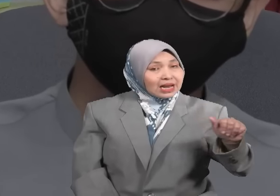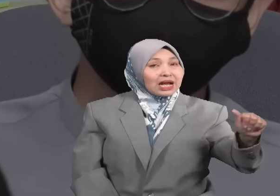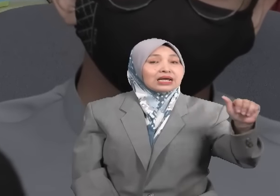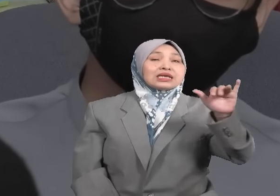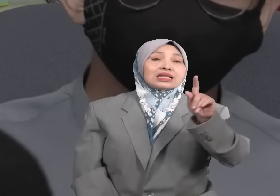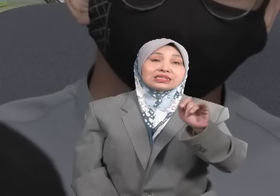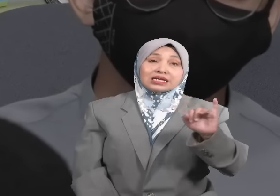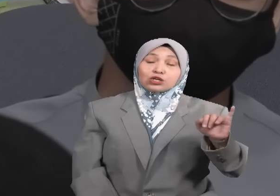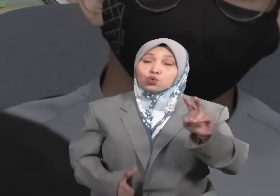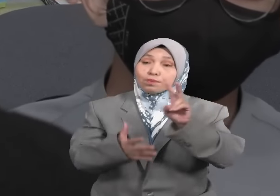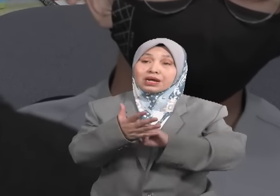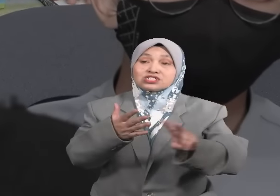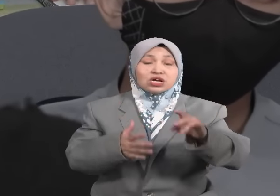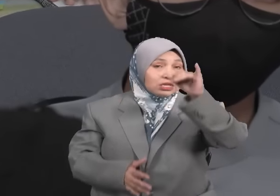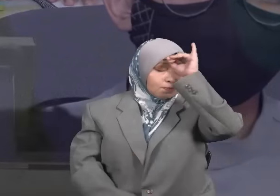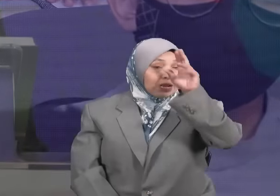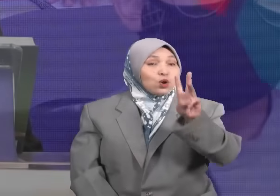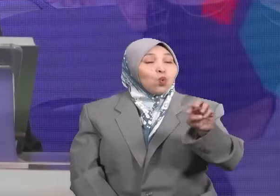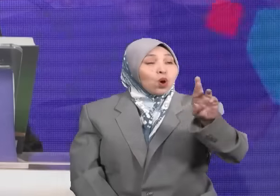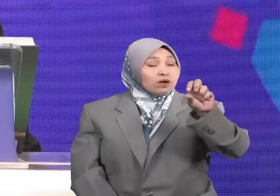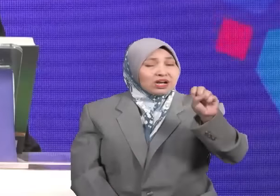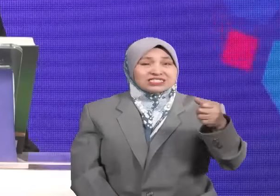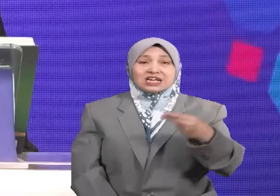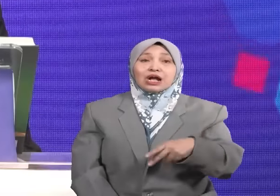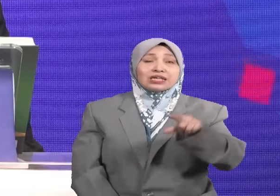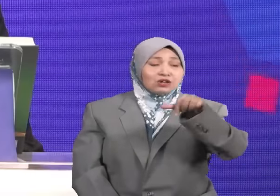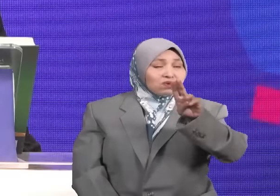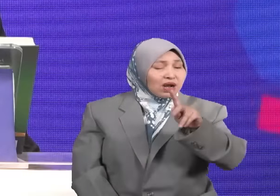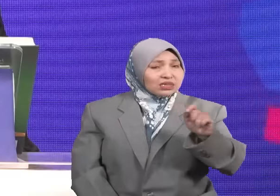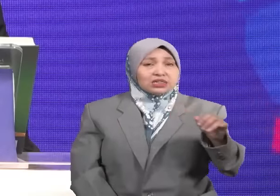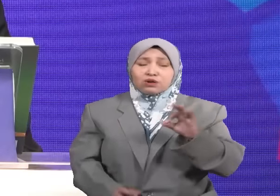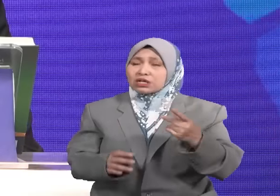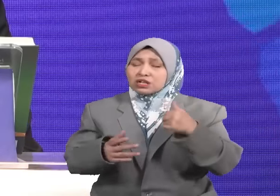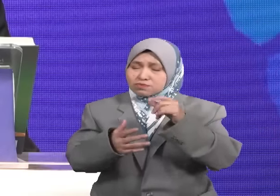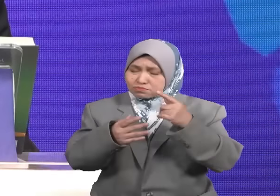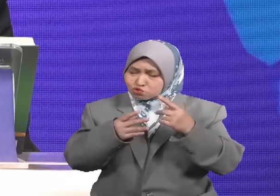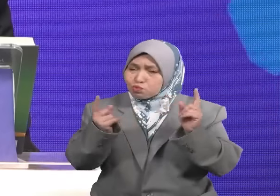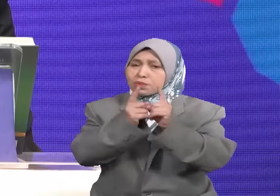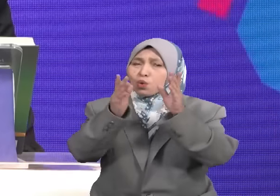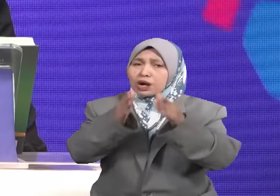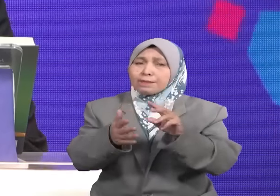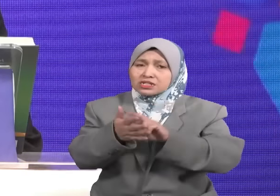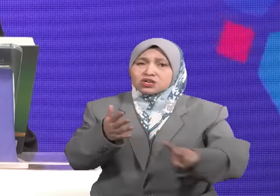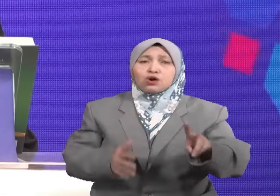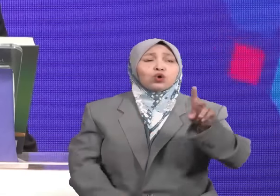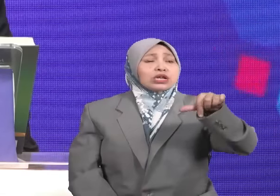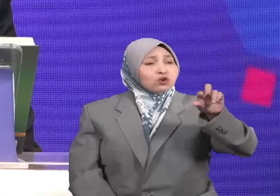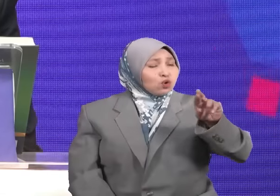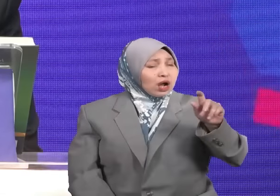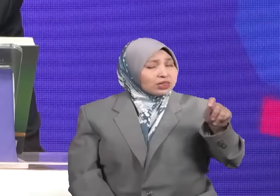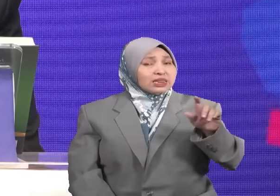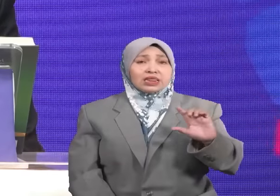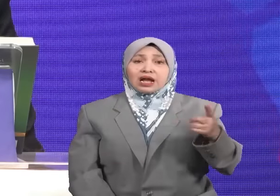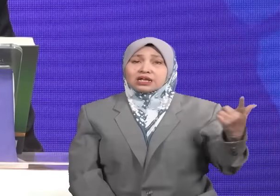minayatin. Itu bacaan Imam Warash lah. Kita belajar qiraat sikit. Mana kalau kita jumpa orang baca macam tu, oh ini qiraat lain ni. Qiraat